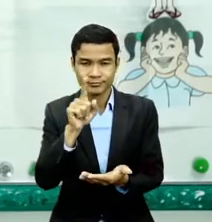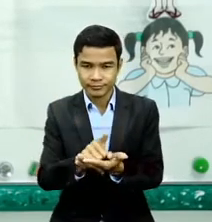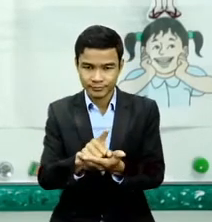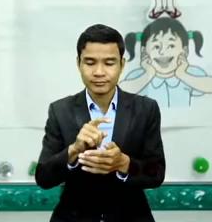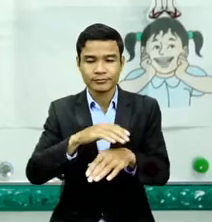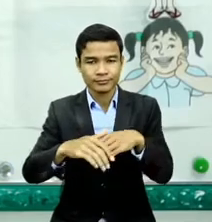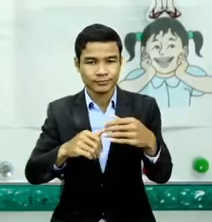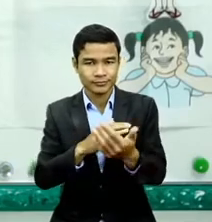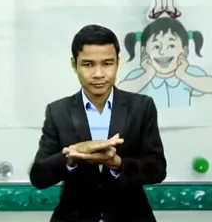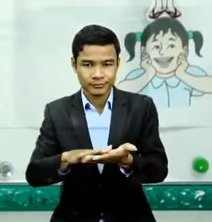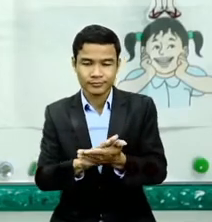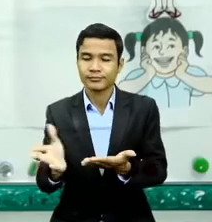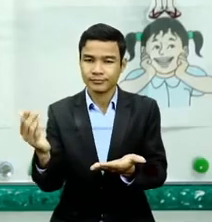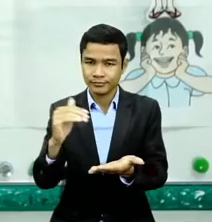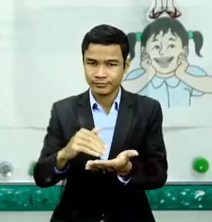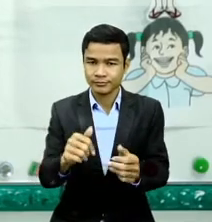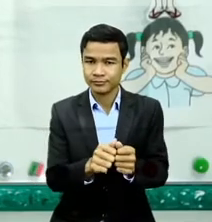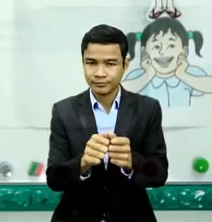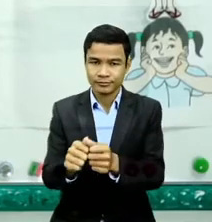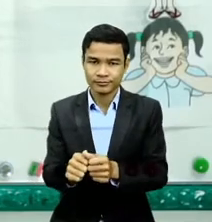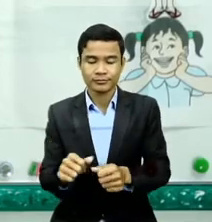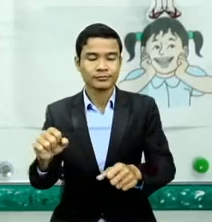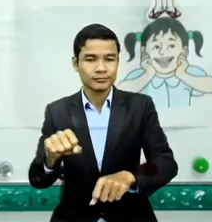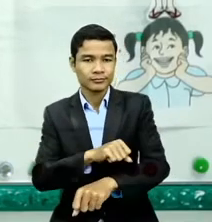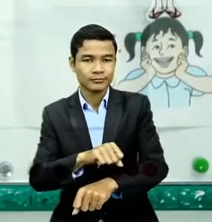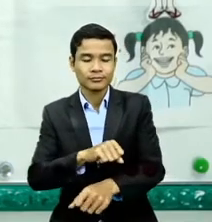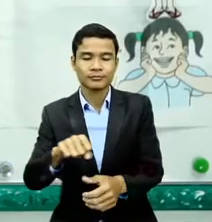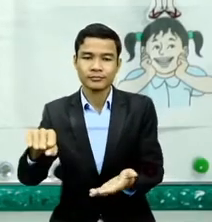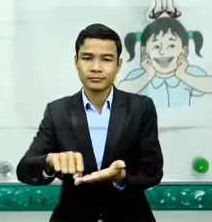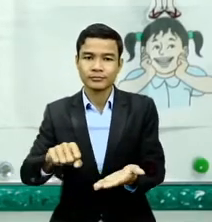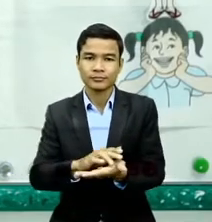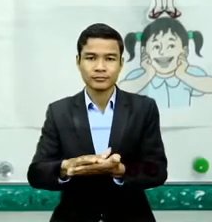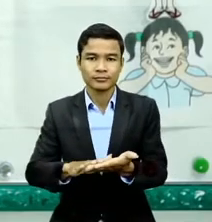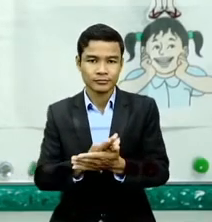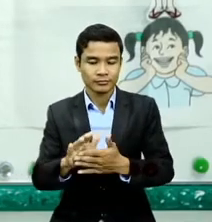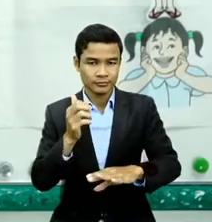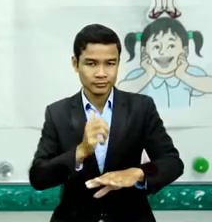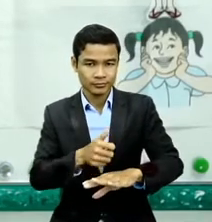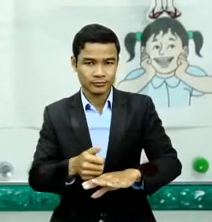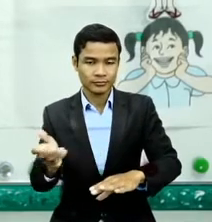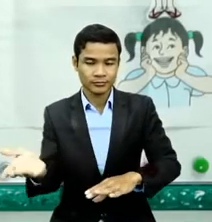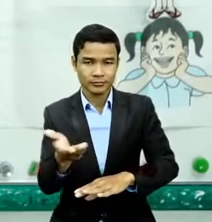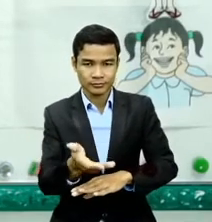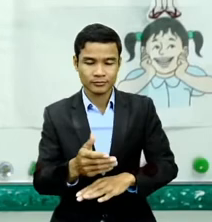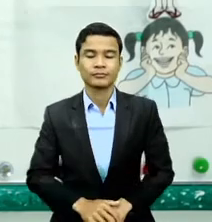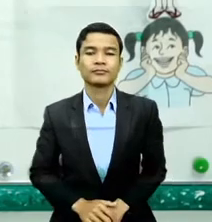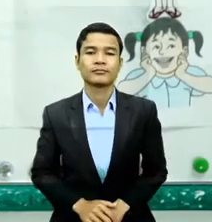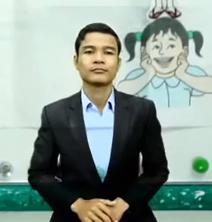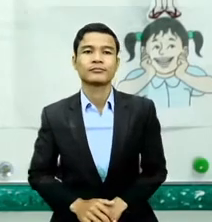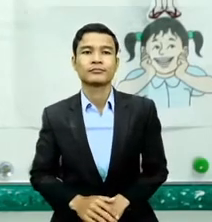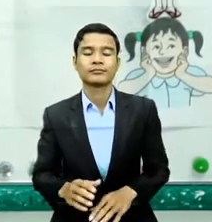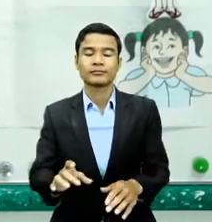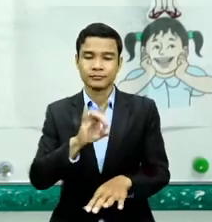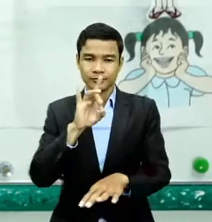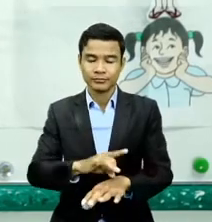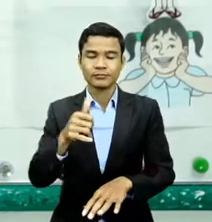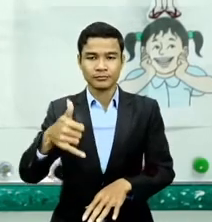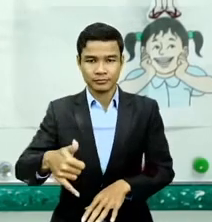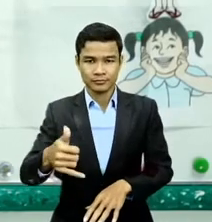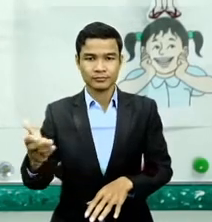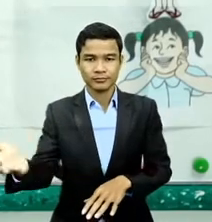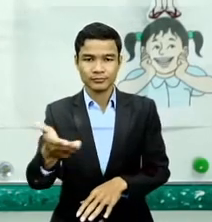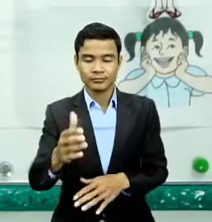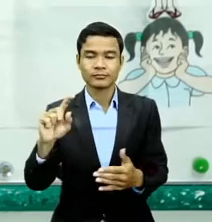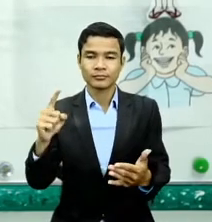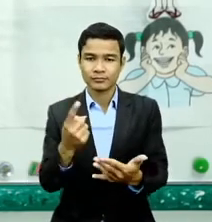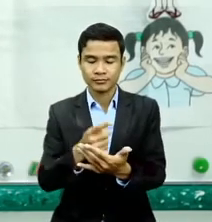liêng tay bàn nhược nhuộp. Chì mùi nâng sạp bú, ạ có rư cổ chè. Chà. Bên đi phong đáy, chỉ bè đầy con